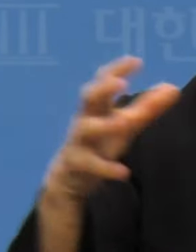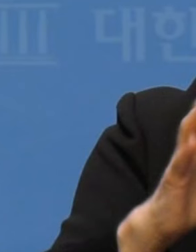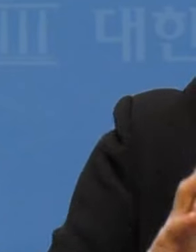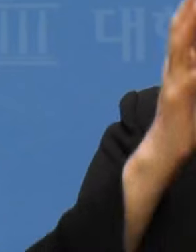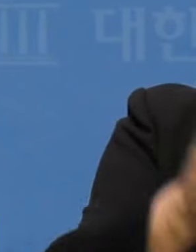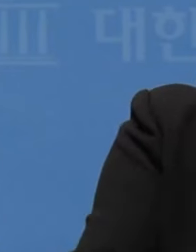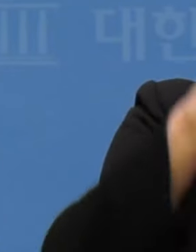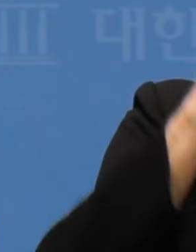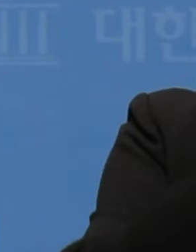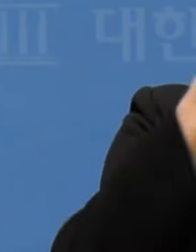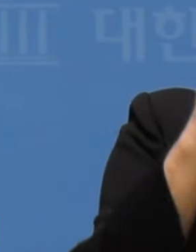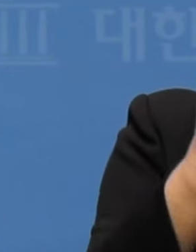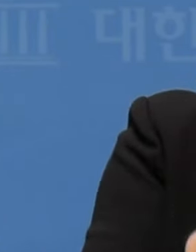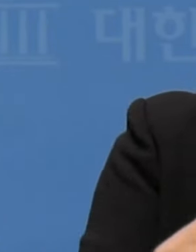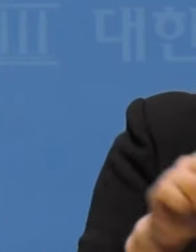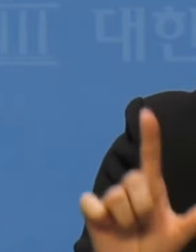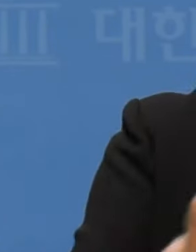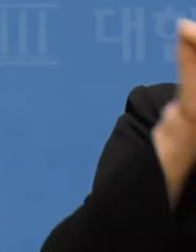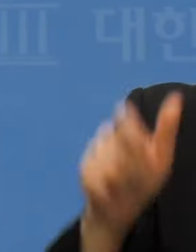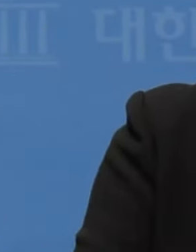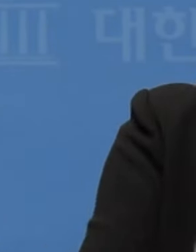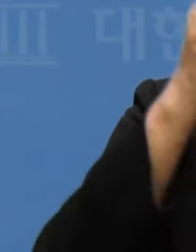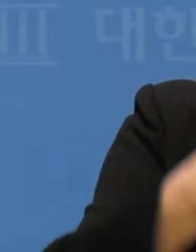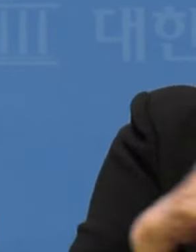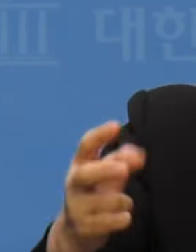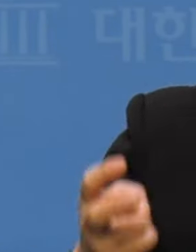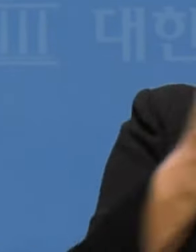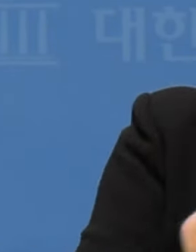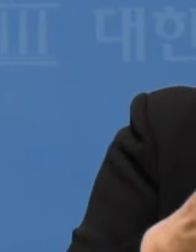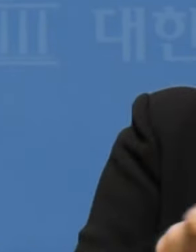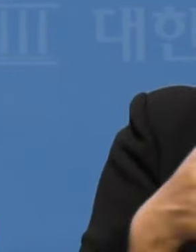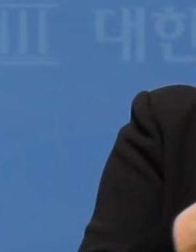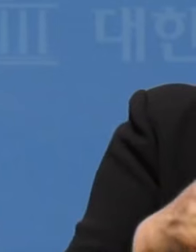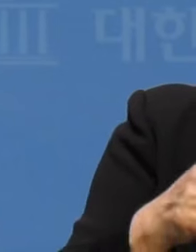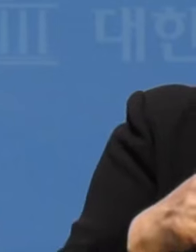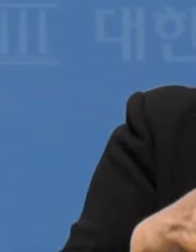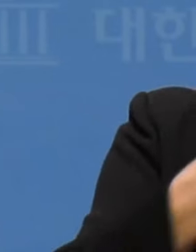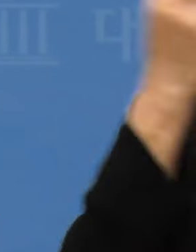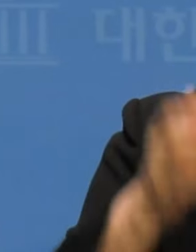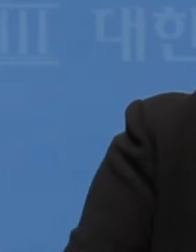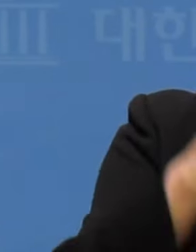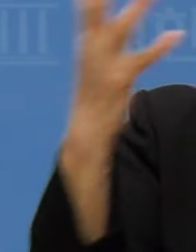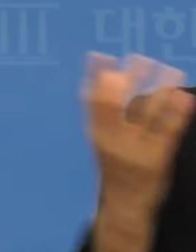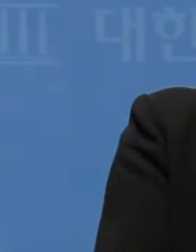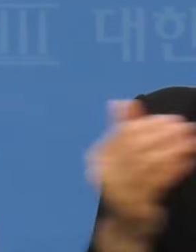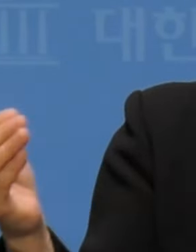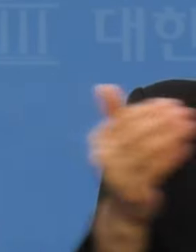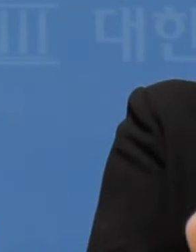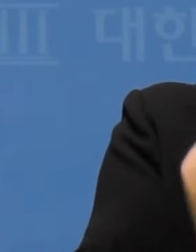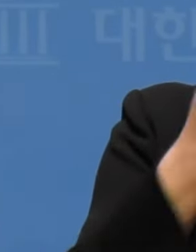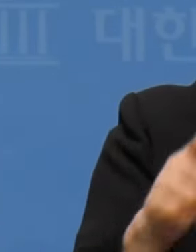융복합국제도시, 녹지생태도시, 입체교통도시, 스마트도시라는 목표로 완공되어가는 가운데